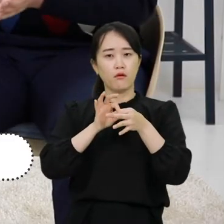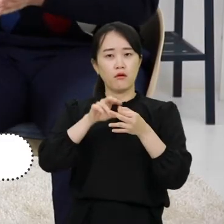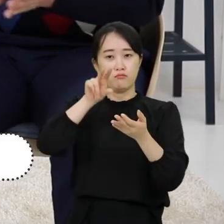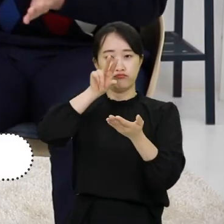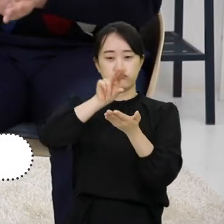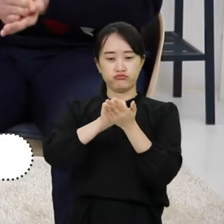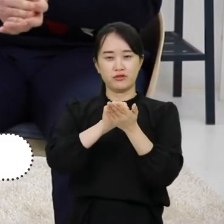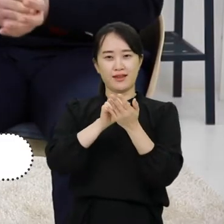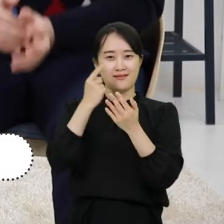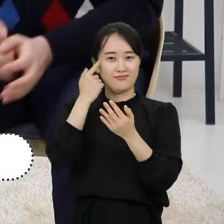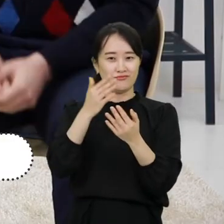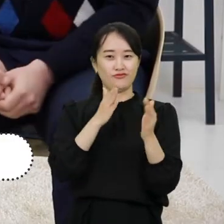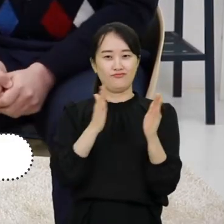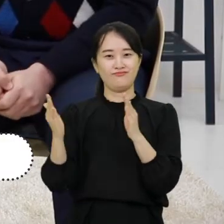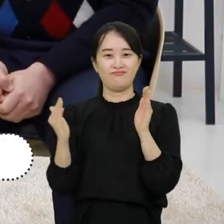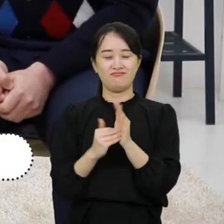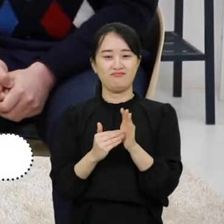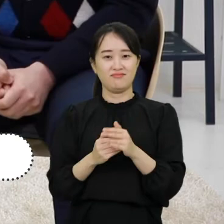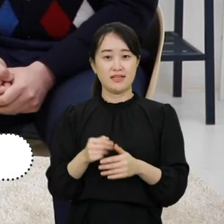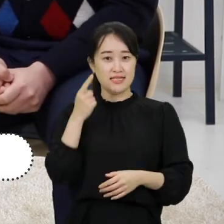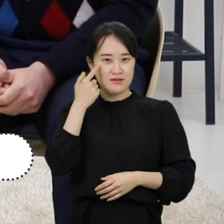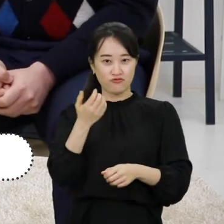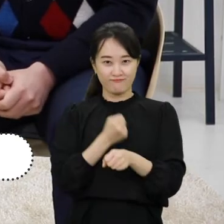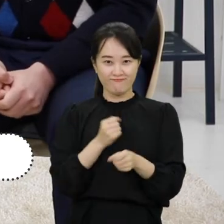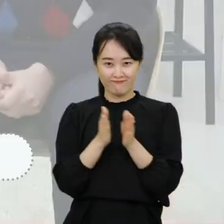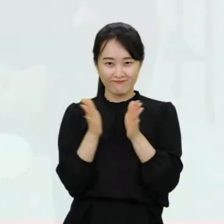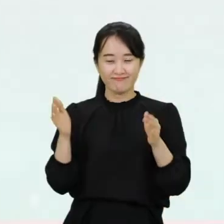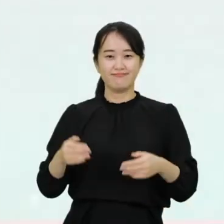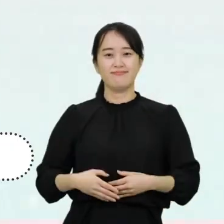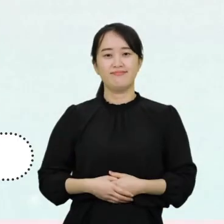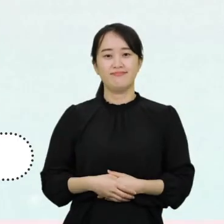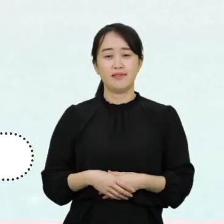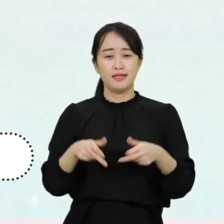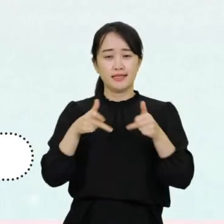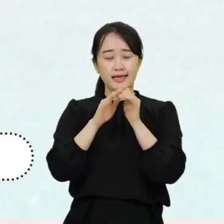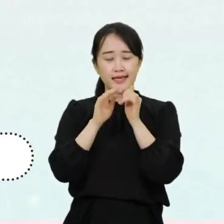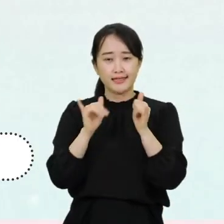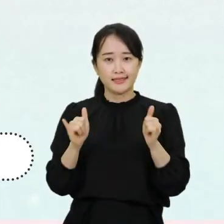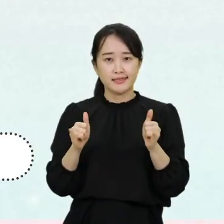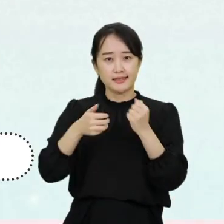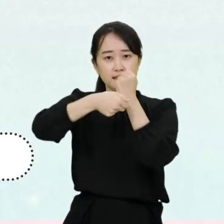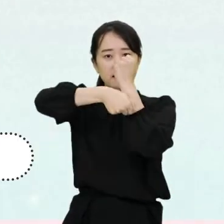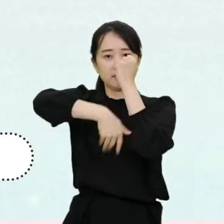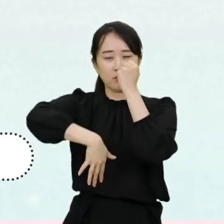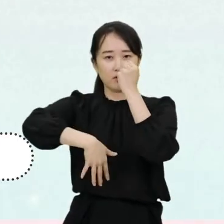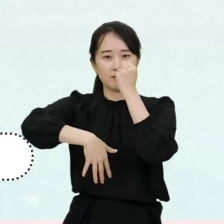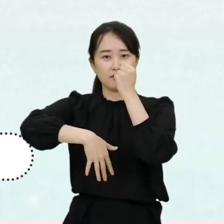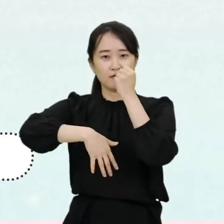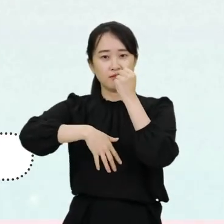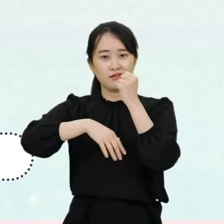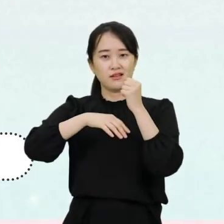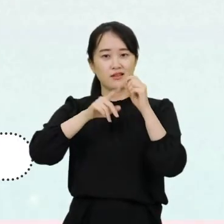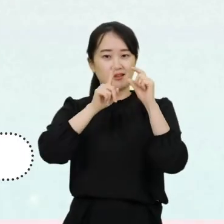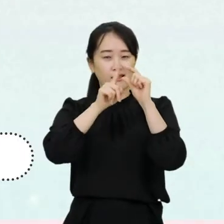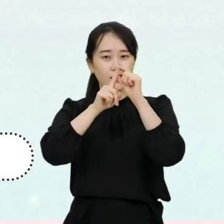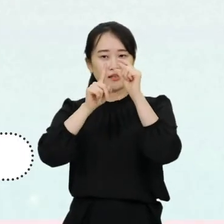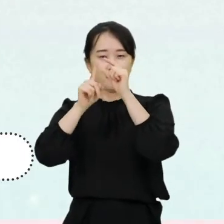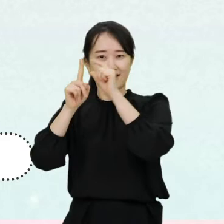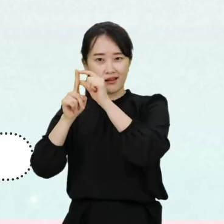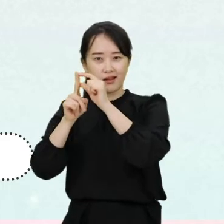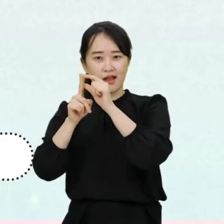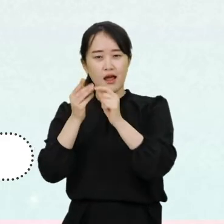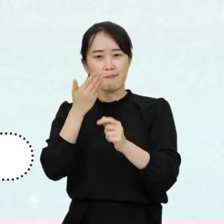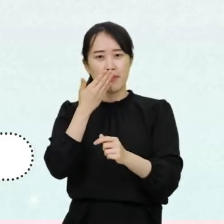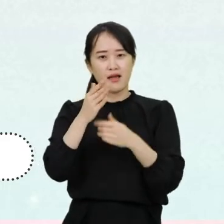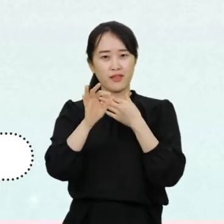퀴즈로 좀 준비를 해왔습니다. 자, 질문 드릴게요. 네. 장애인이 스포츠 땡땡땡땡을 할